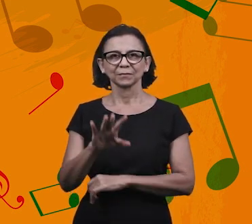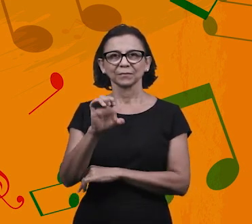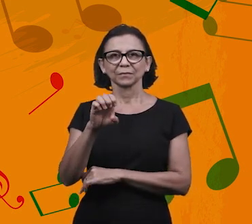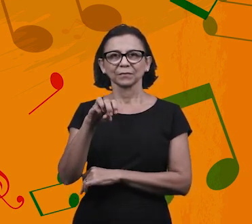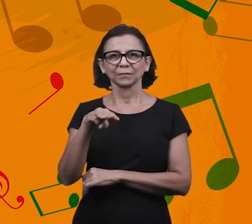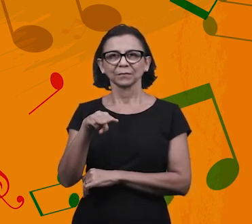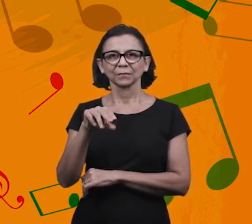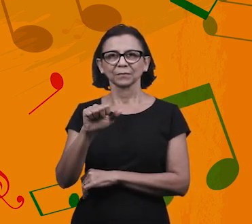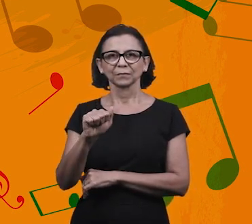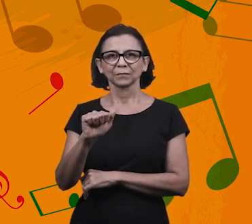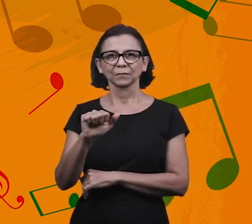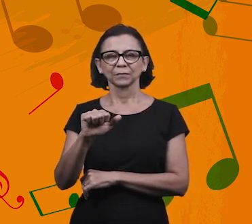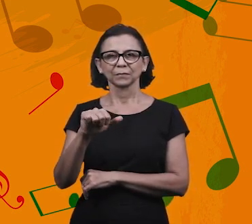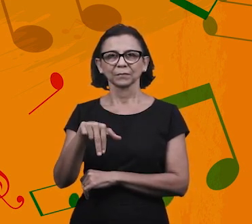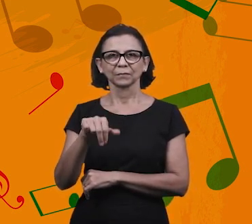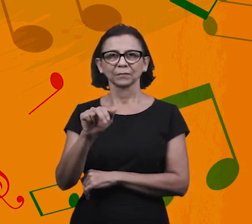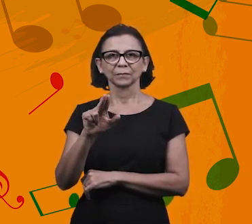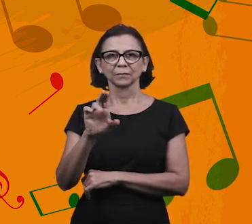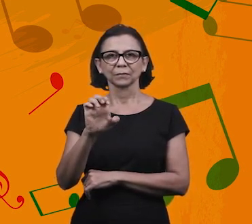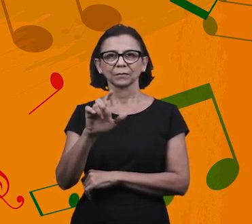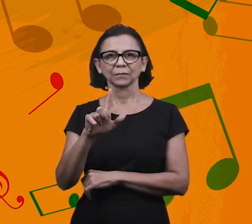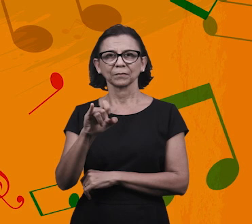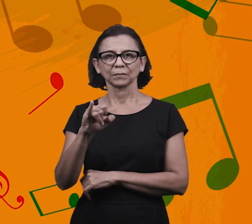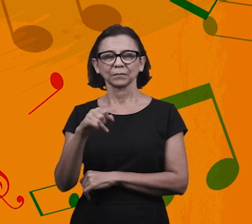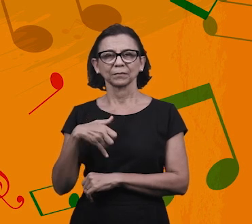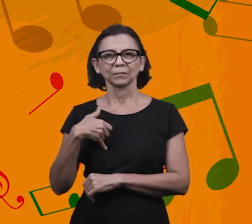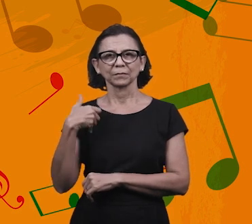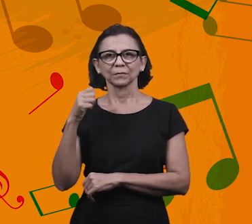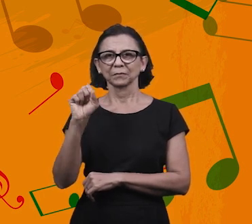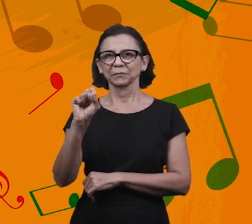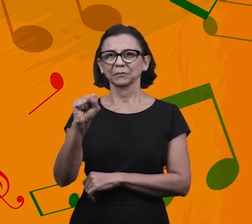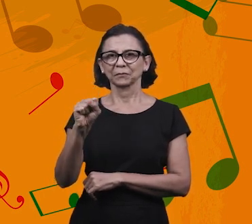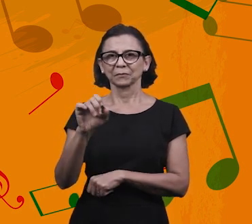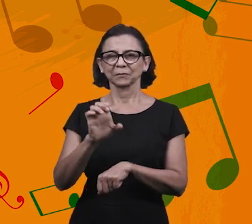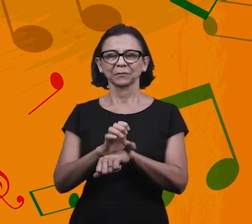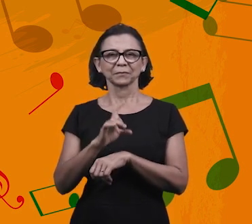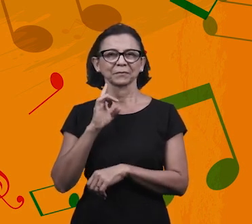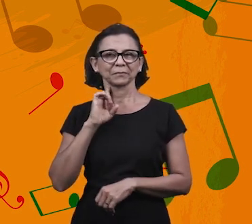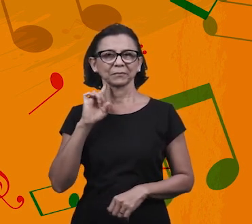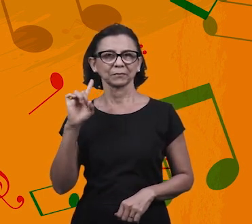Sarah Emanuele a 8 ans de Belo Horizonte, Minas Gerais.